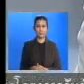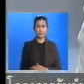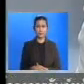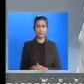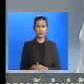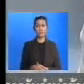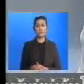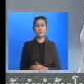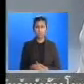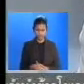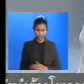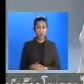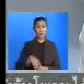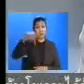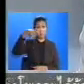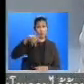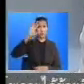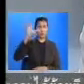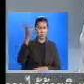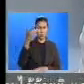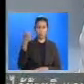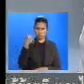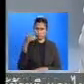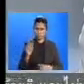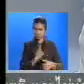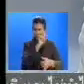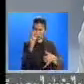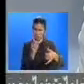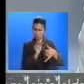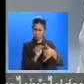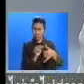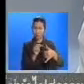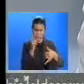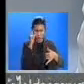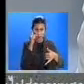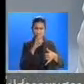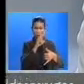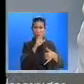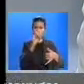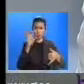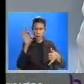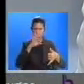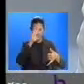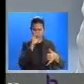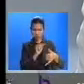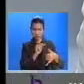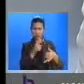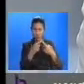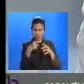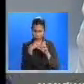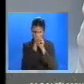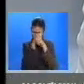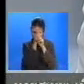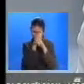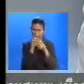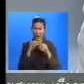ส่วนที่จังหวัดพิษณุโลกนะคะได้พบผู้ป่วยต้องสงสัยโรคไข้หวัดใหญ่สายพันธุ์ใหม่ 29เป็นรายแรกค่ะในขณะที่ผลตรวจพิสูจน์อดีต